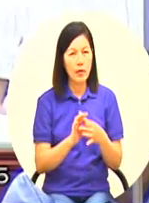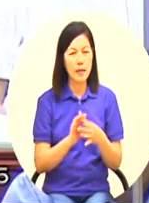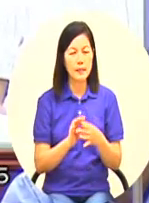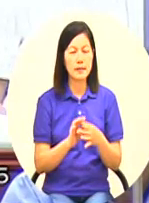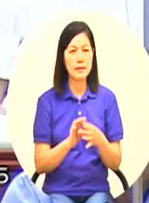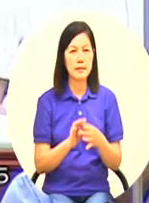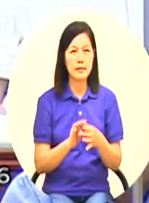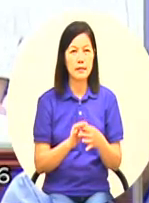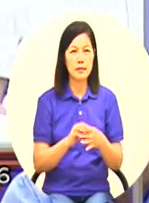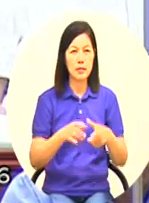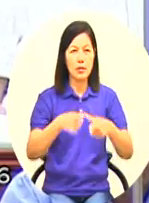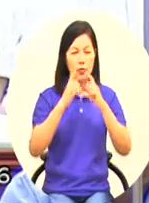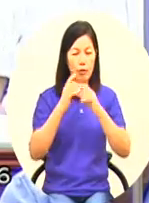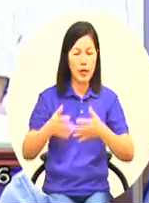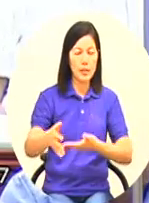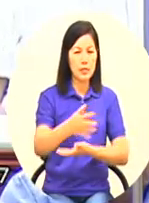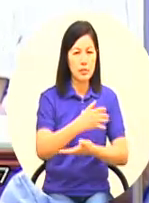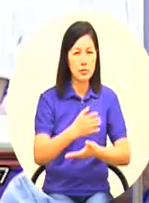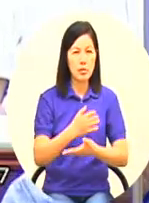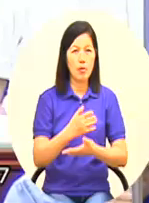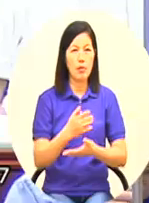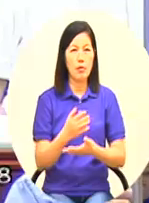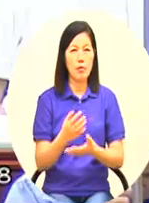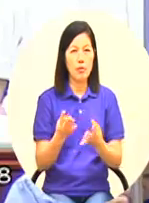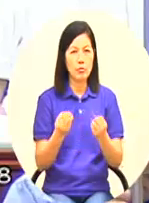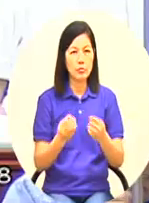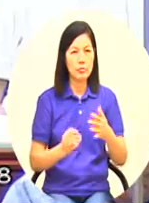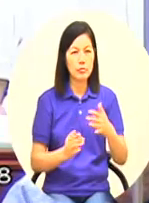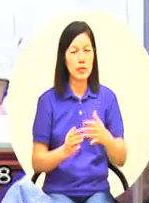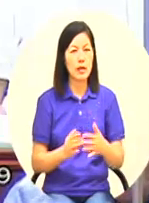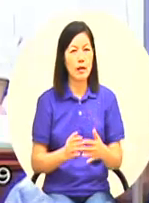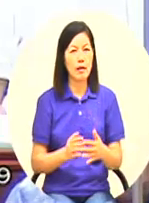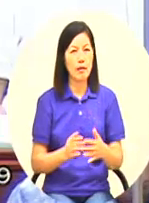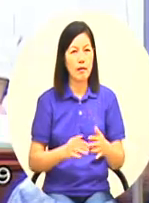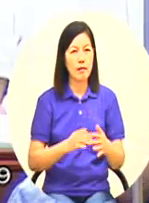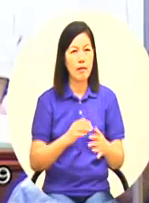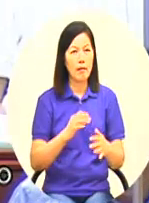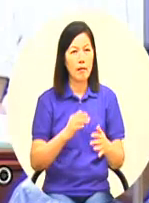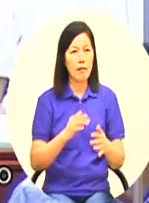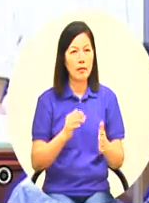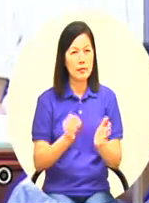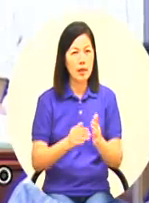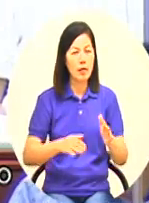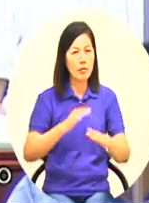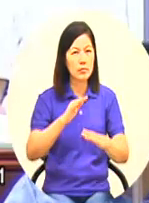樱回收业啦，吼，这部分的问题啦，吼，大概是安尼吼，